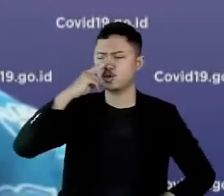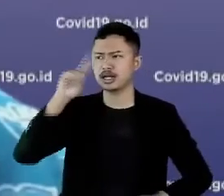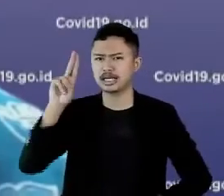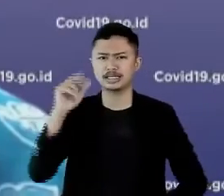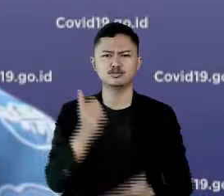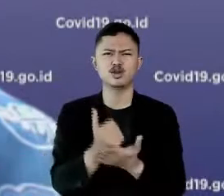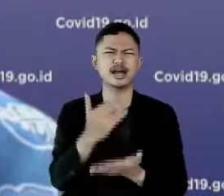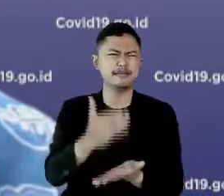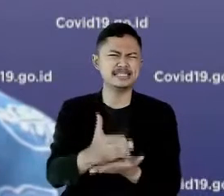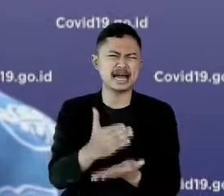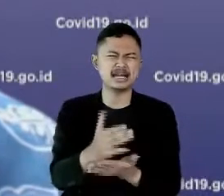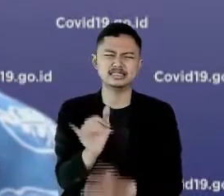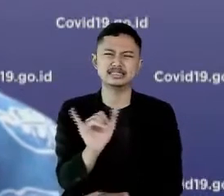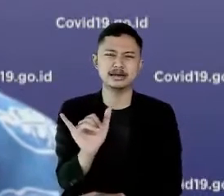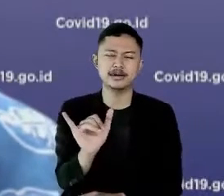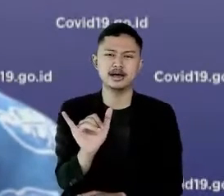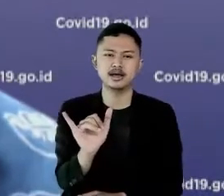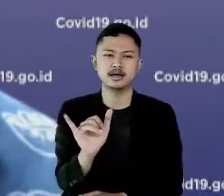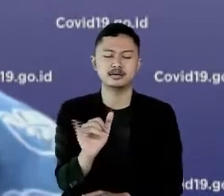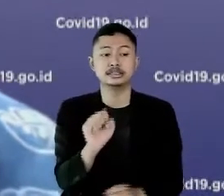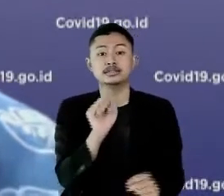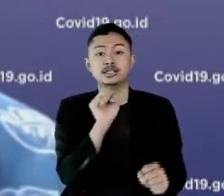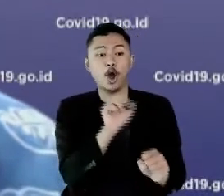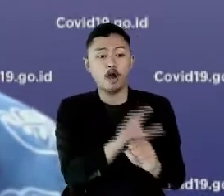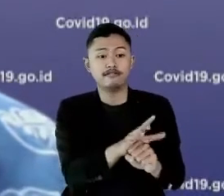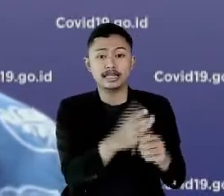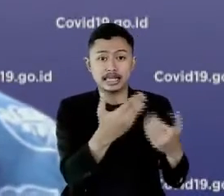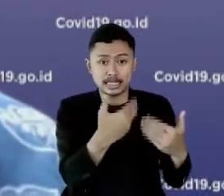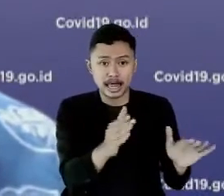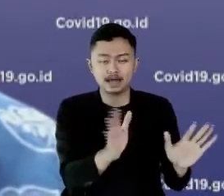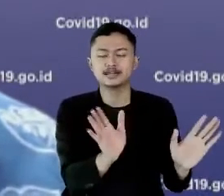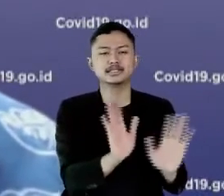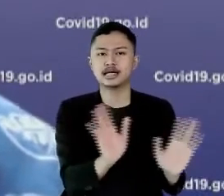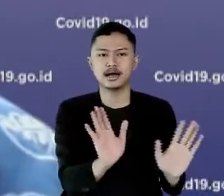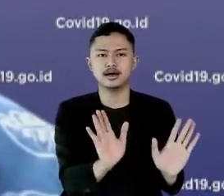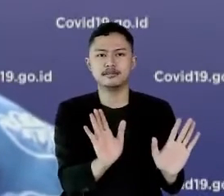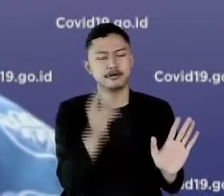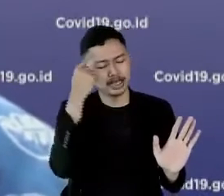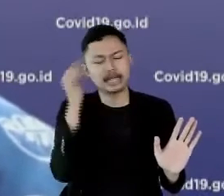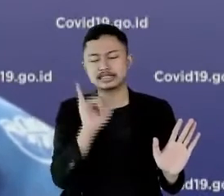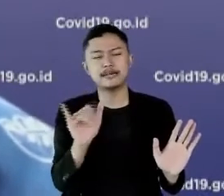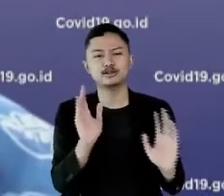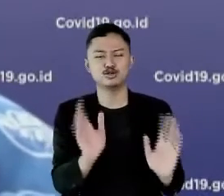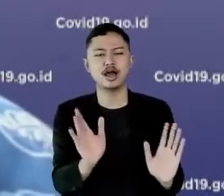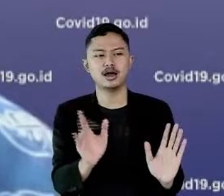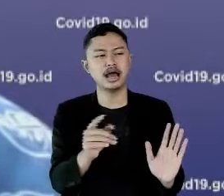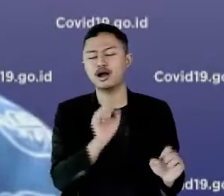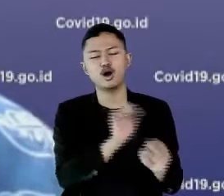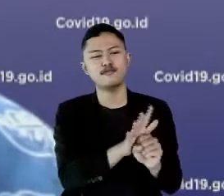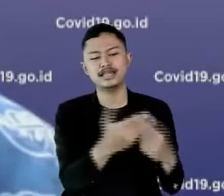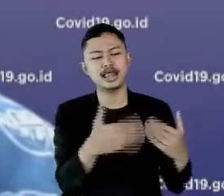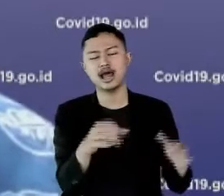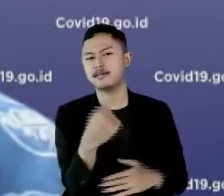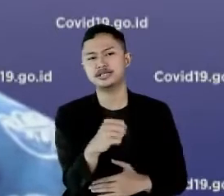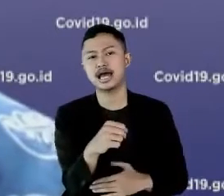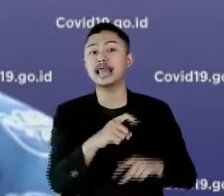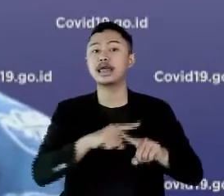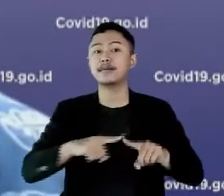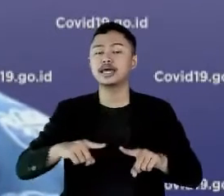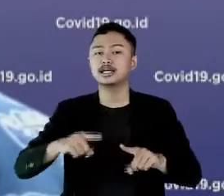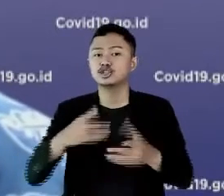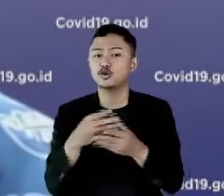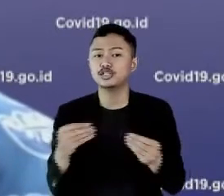artinya tidak berharap COVID-nya akan hilang dari negara tersebut ya, baru melakukan aktivitas enggak gitu kan.